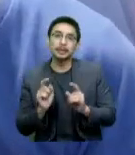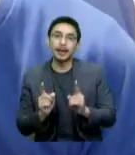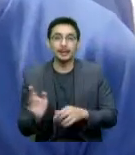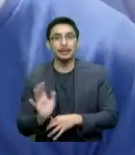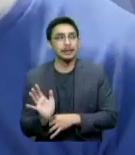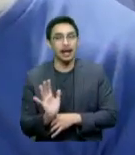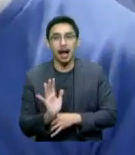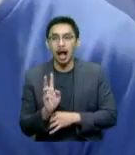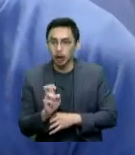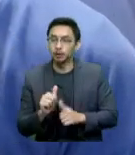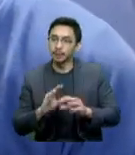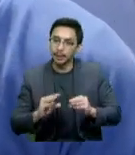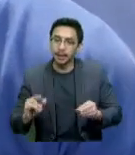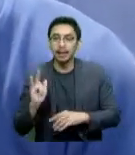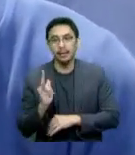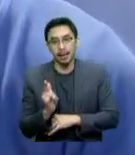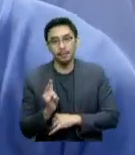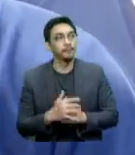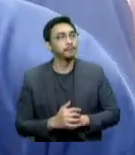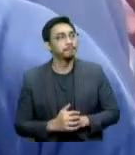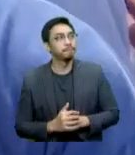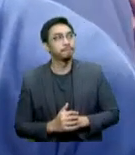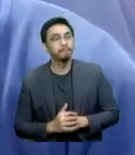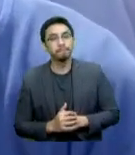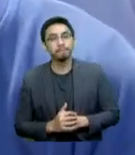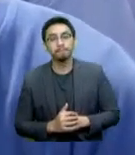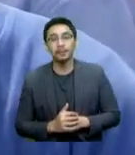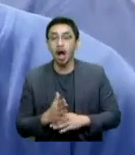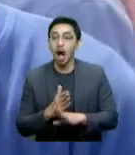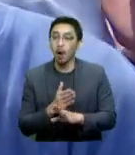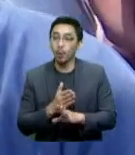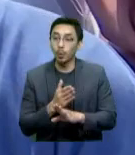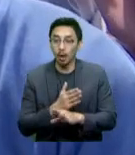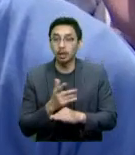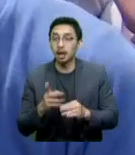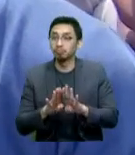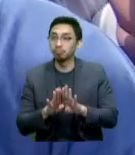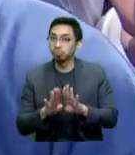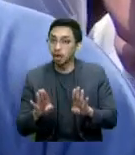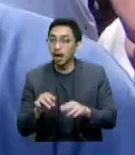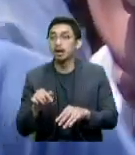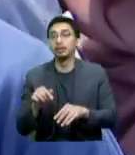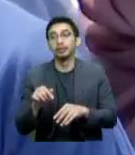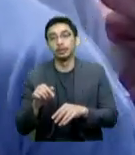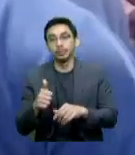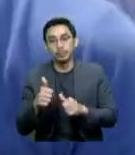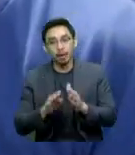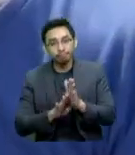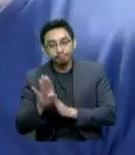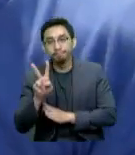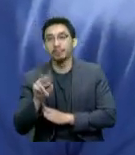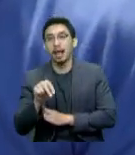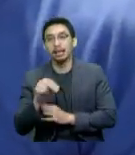Rezeki itu dibuat sebagai batu lompatan awal, supaya lebih maju lagi,